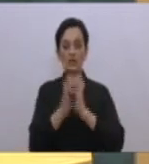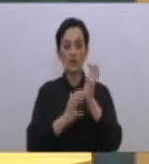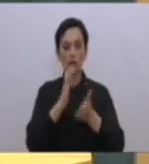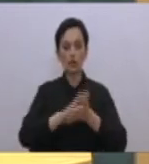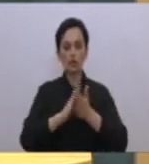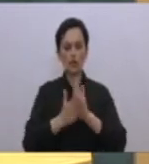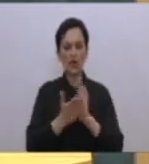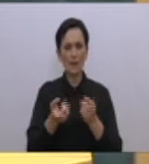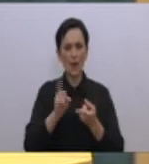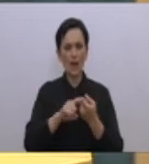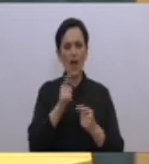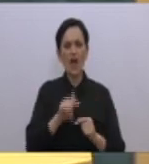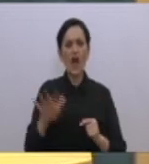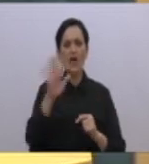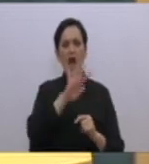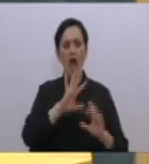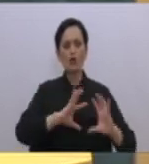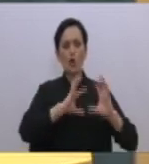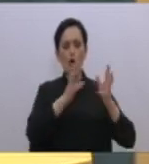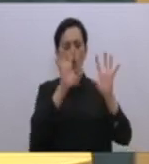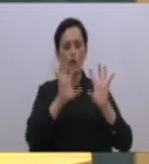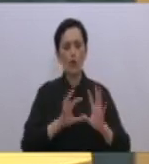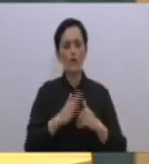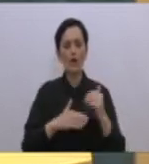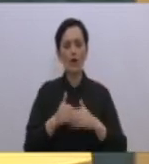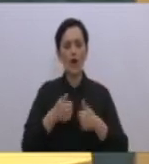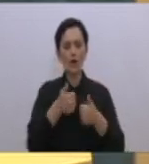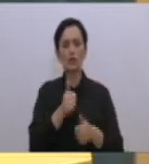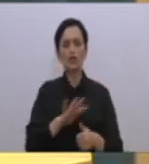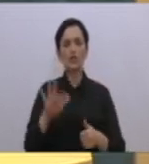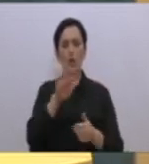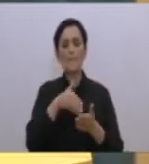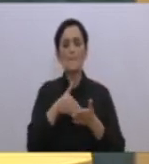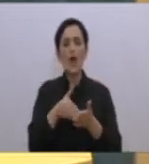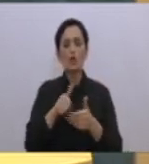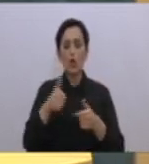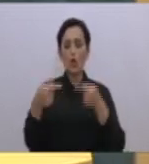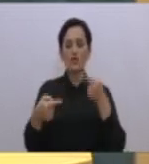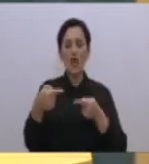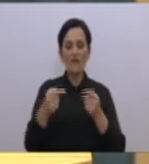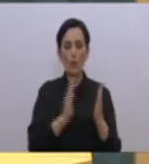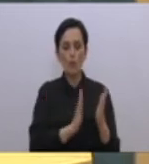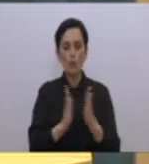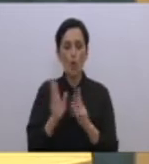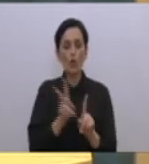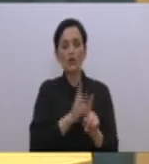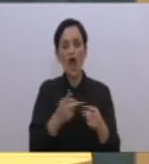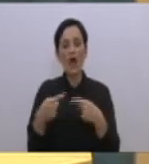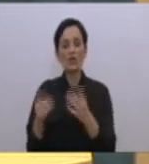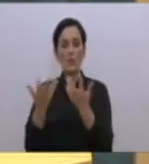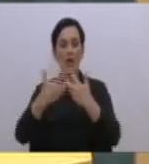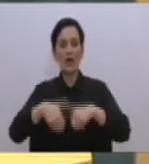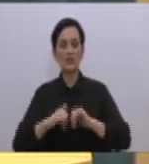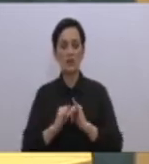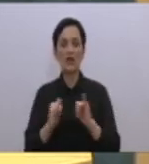შეთანხმების შესახებ გაეროს კონვენცია, რაც ხელს შეუწყობს საქართველოში მედიაციის, როგორც დავების მოგვარების ალტერნატიული მექანიზმის